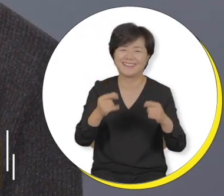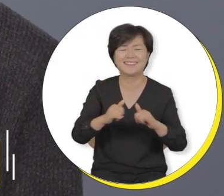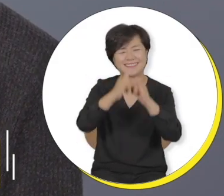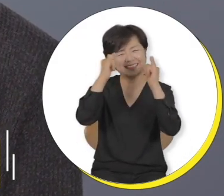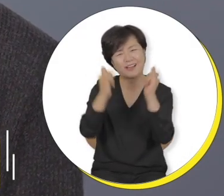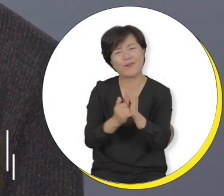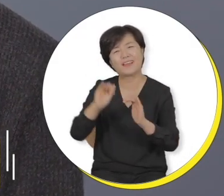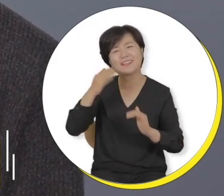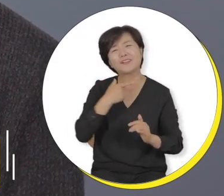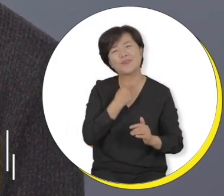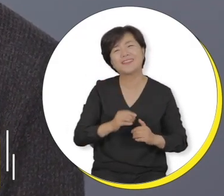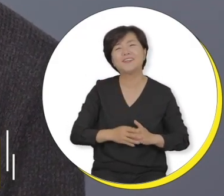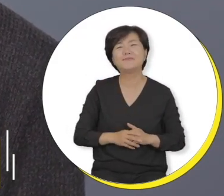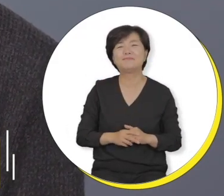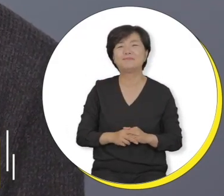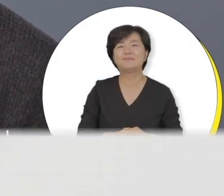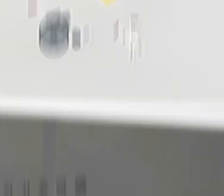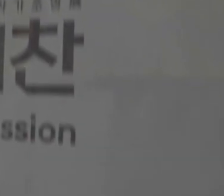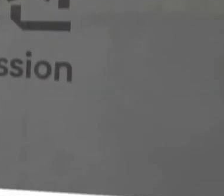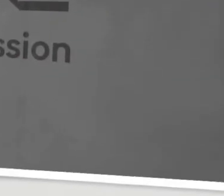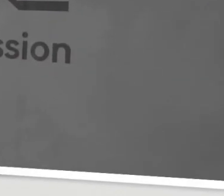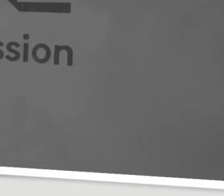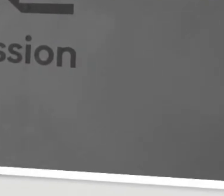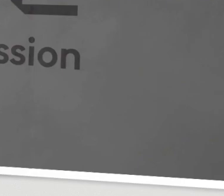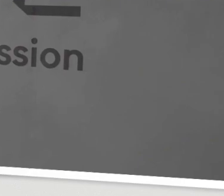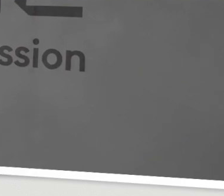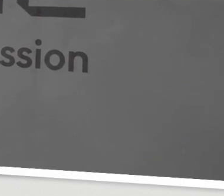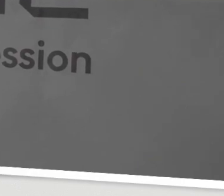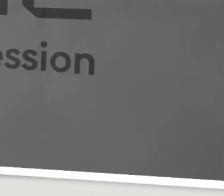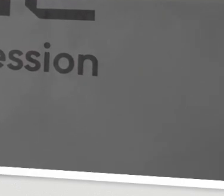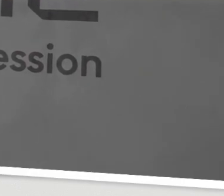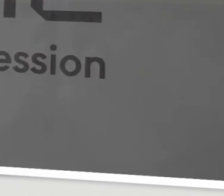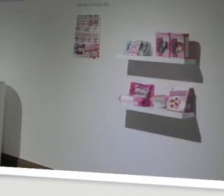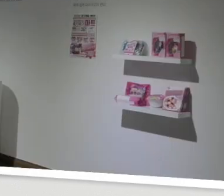사회가 되었으면 합니다.